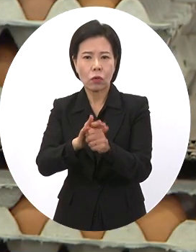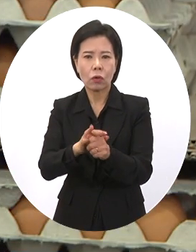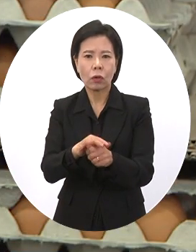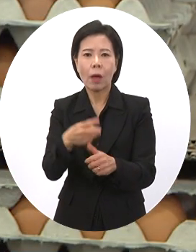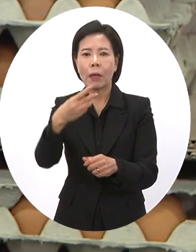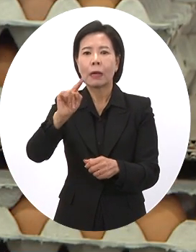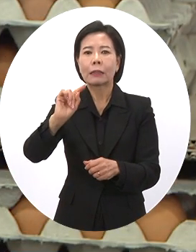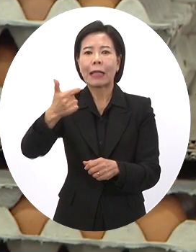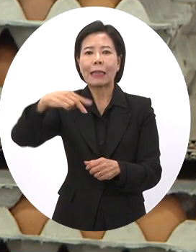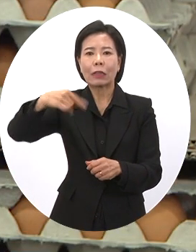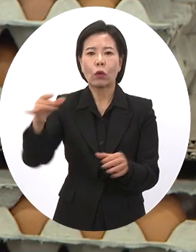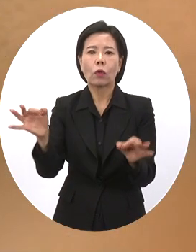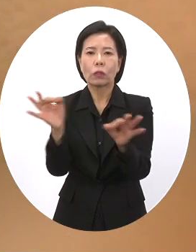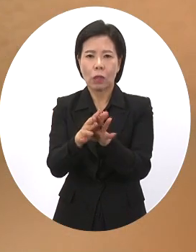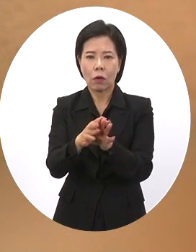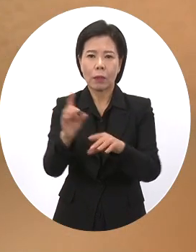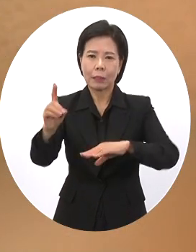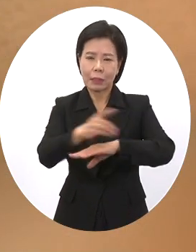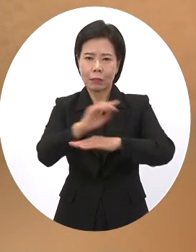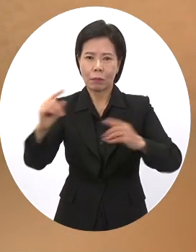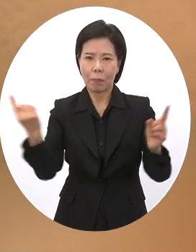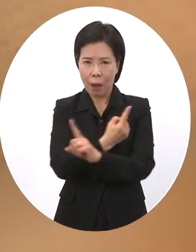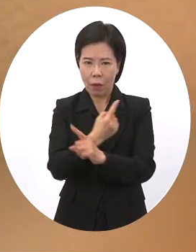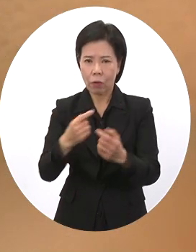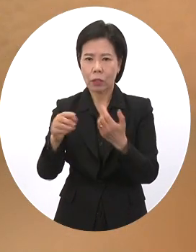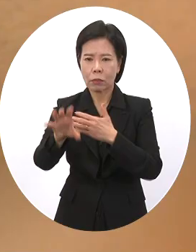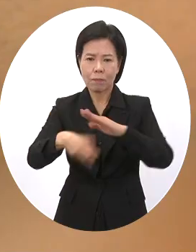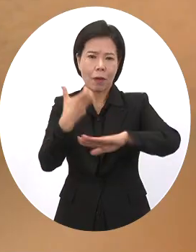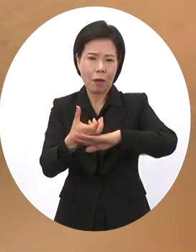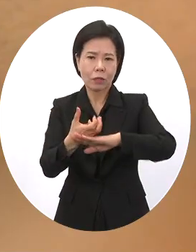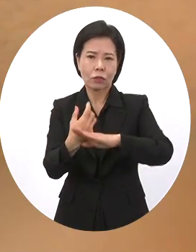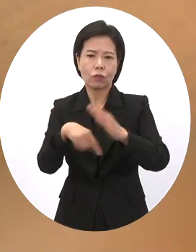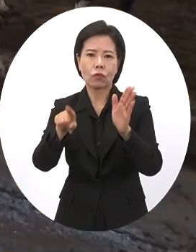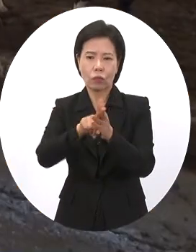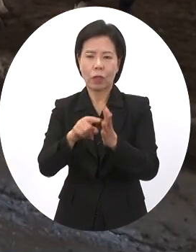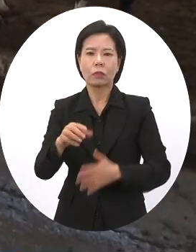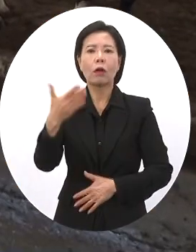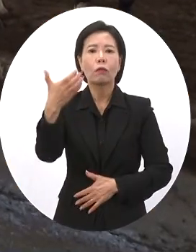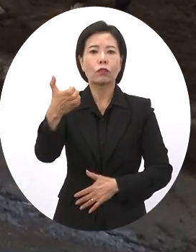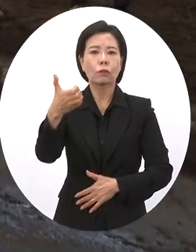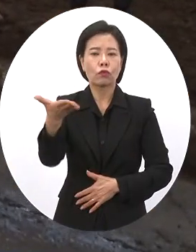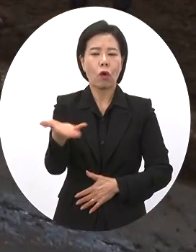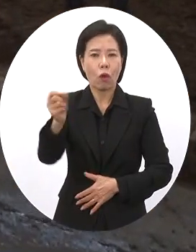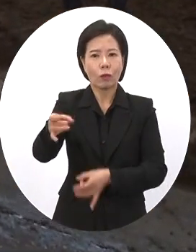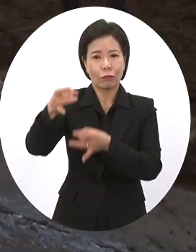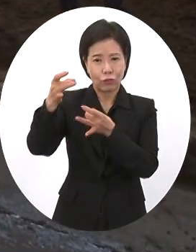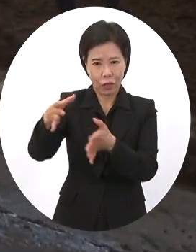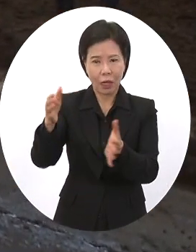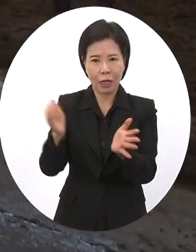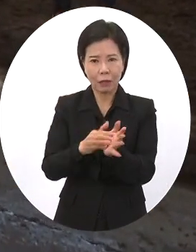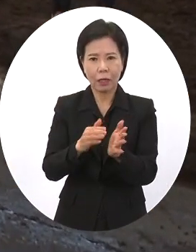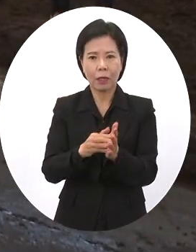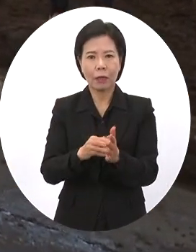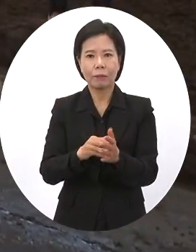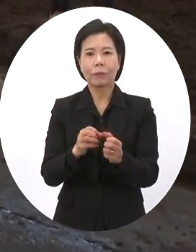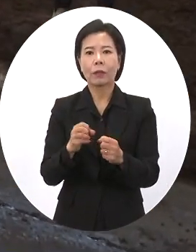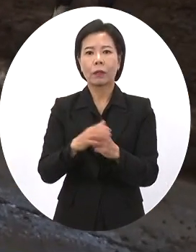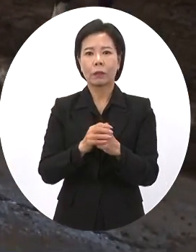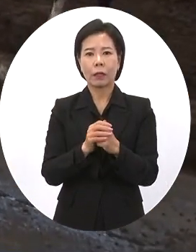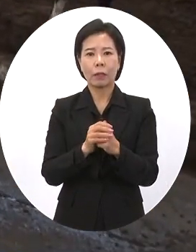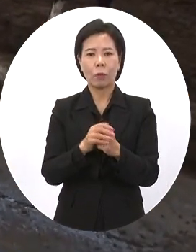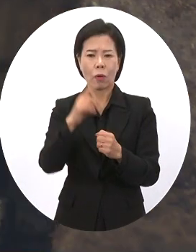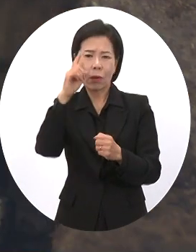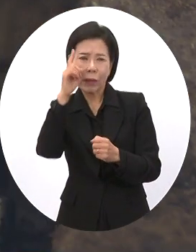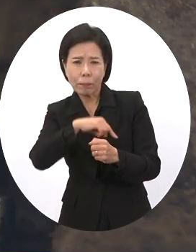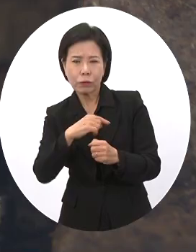저탄소, 디지털 전환을 통한 제주 축산의 혁신에도 99억 원을 투자하는데요. 악성 가축